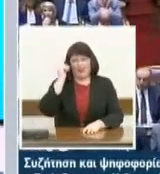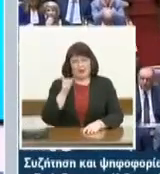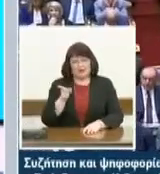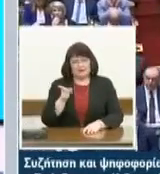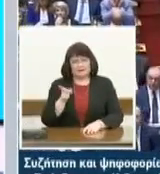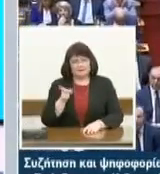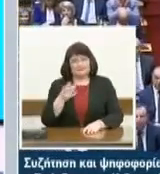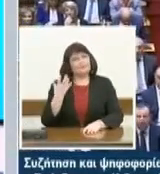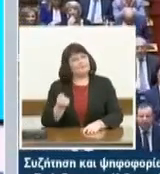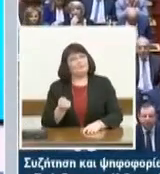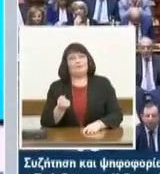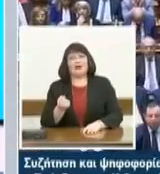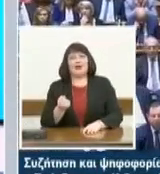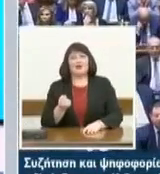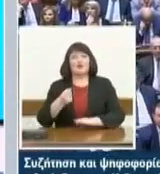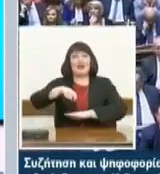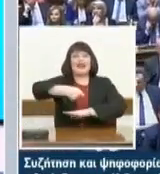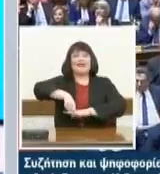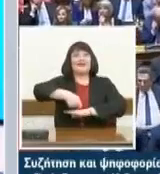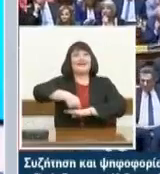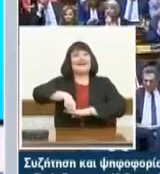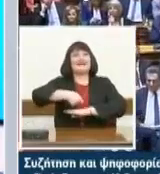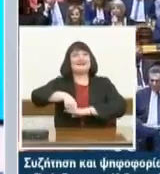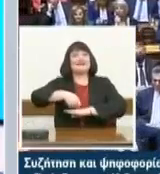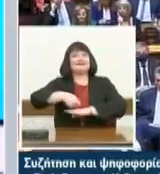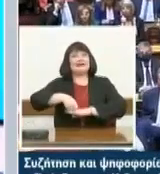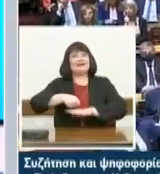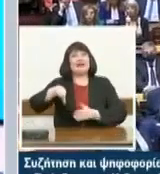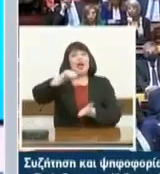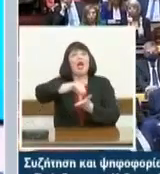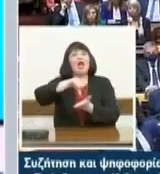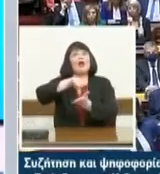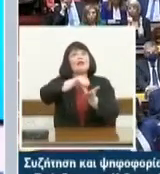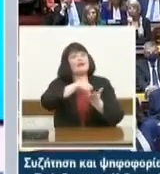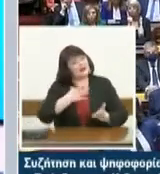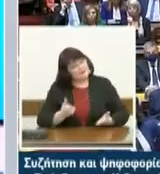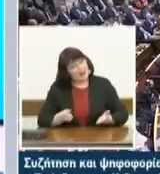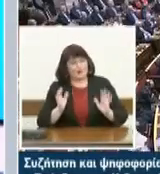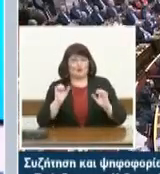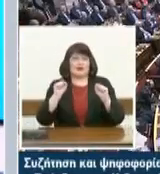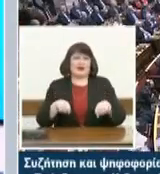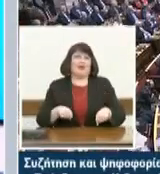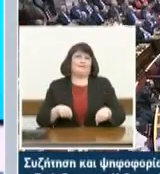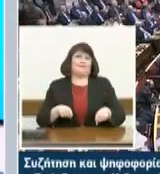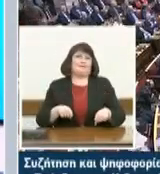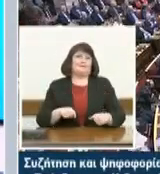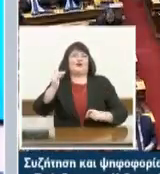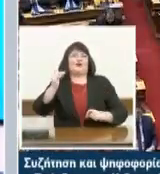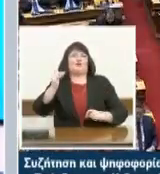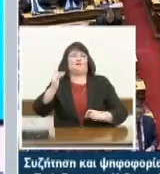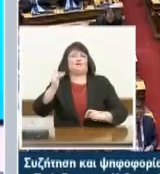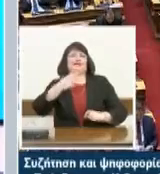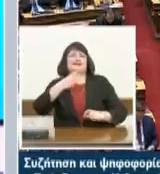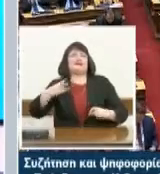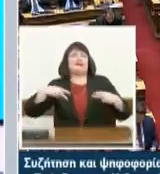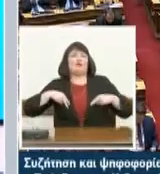Δεν το υιοθέτησε. Στη συνέντευξη που είπε ότι είναι αυτά τα πράγματα, δεν τα βλέπω. Δηλαδή, κάπως. Παρέθεσε κάποιες συμπτώσεις, ναι, όπως αυτή η δήλωση του κυρίου Καούκη που